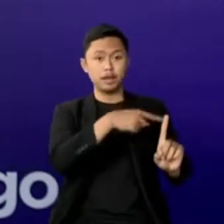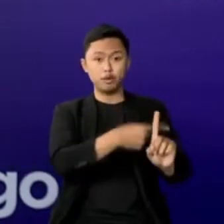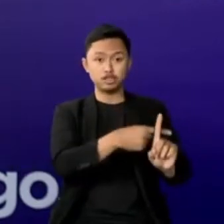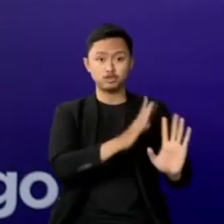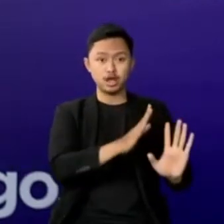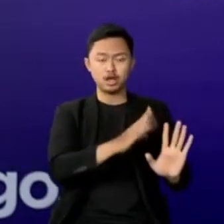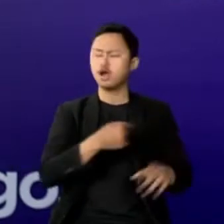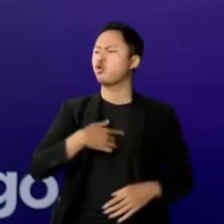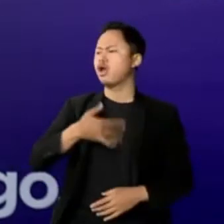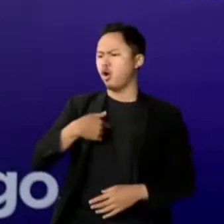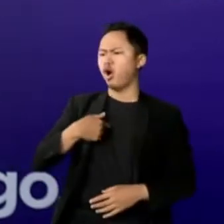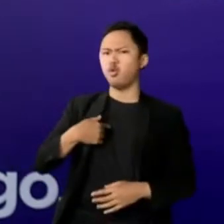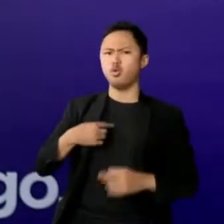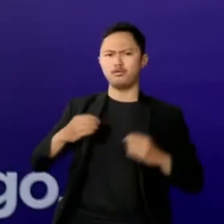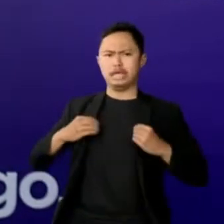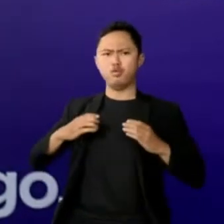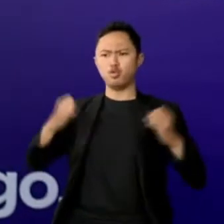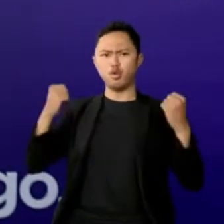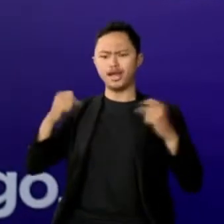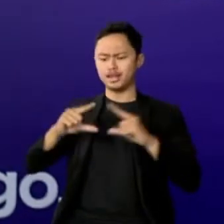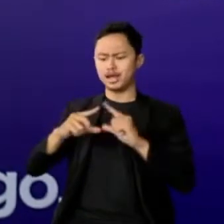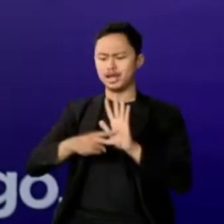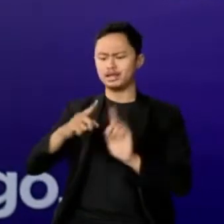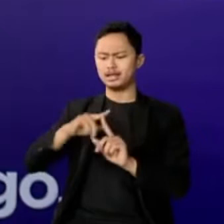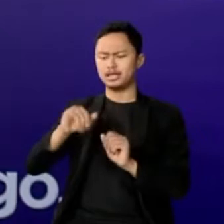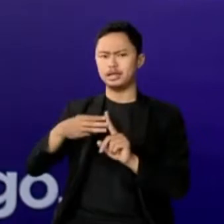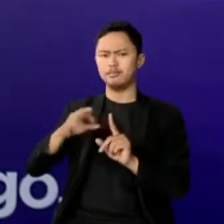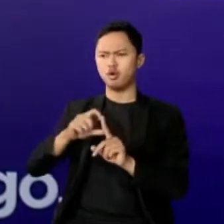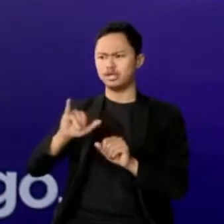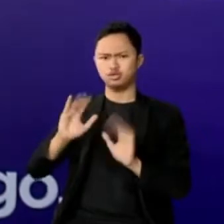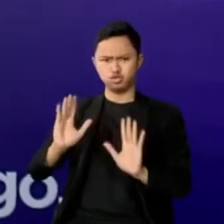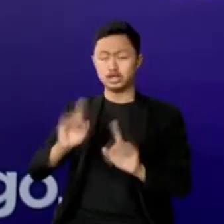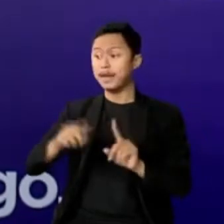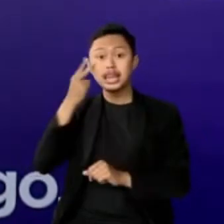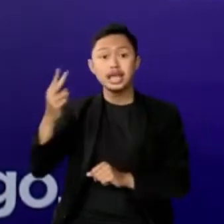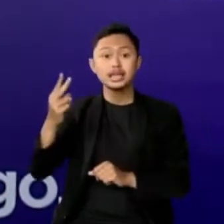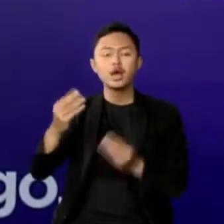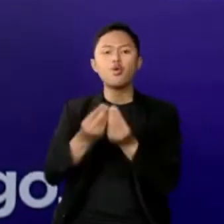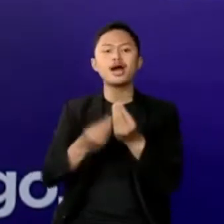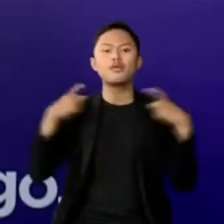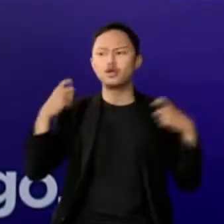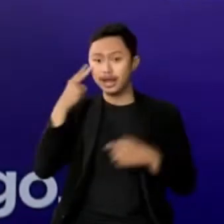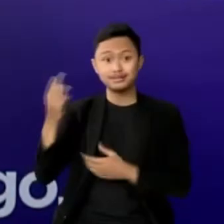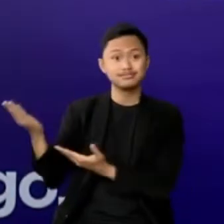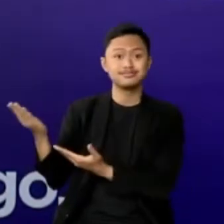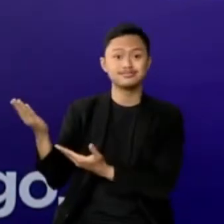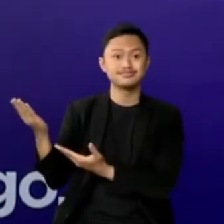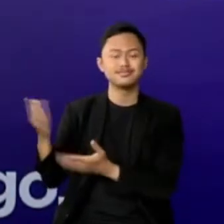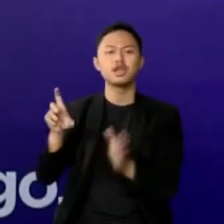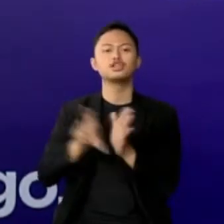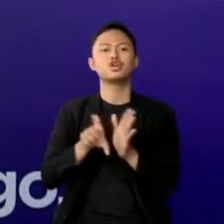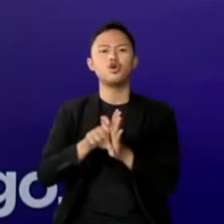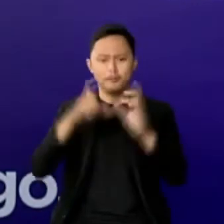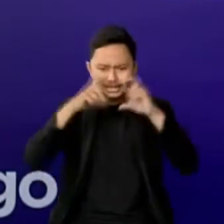punya antibodi maka saya sudah bisa bebas nggak bisa seperti itu sebagai contoh bahwa aku sampai sekarang masih pakai Master high menitan salah satu